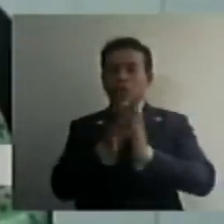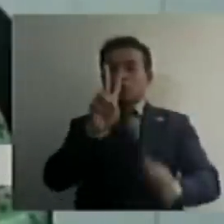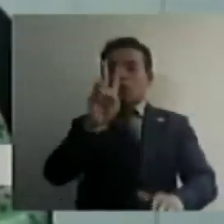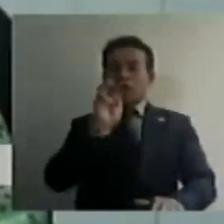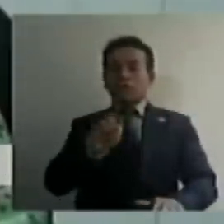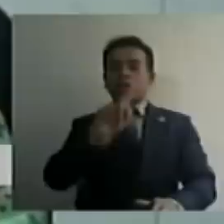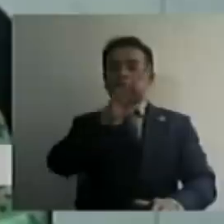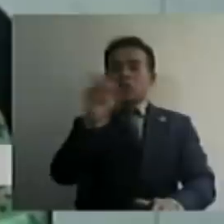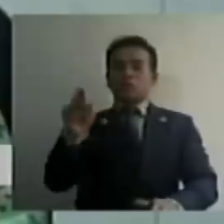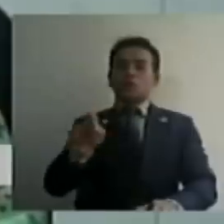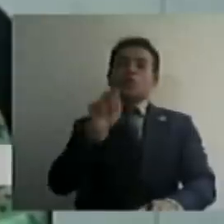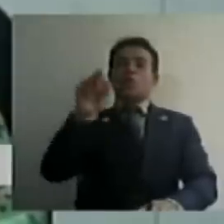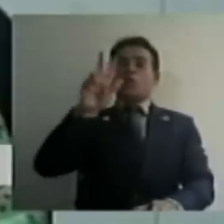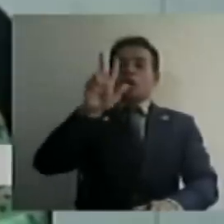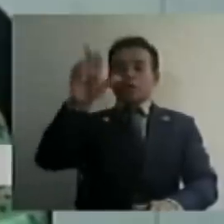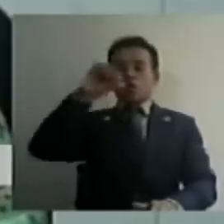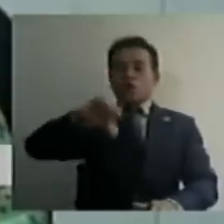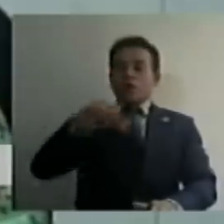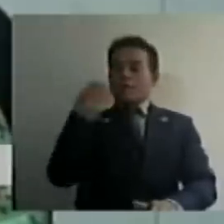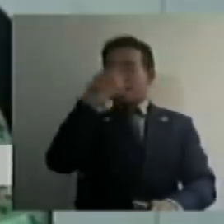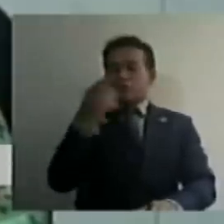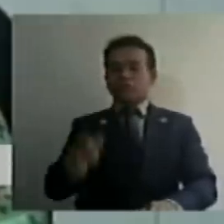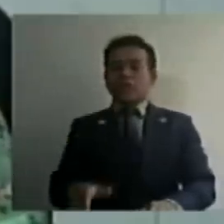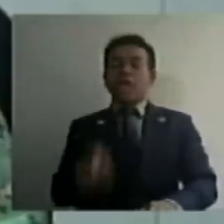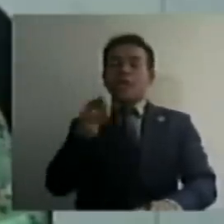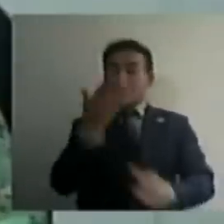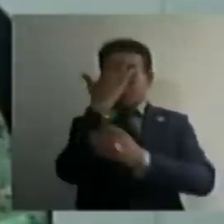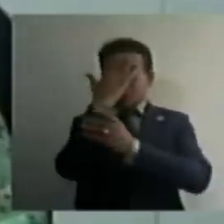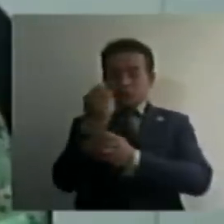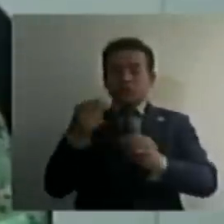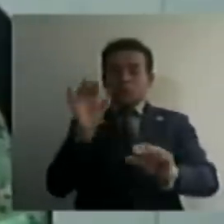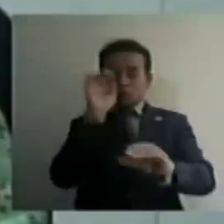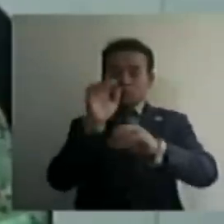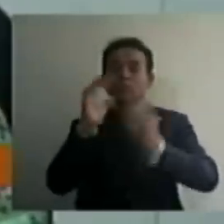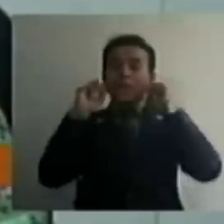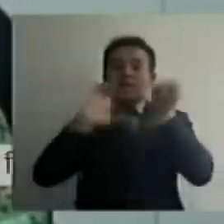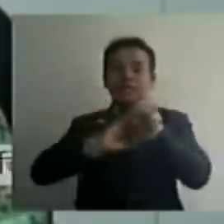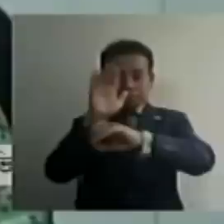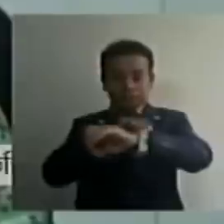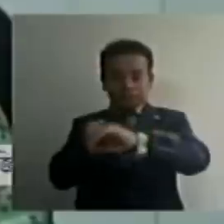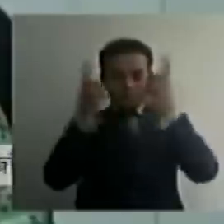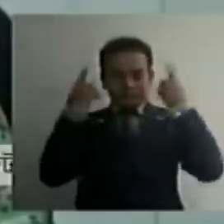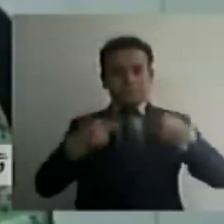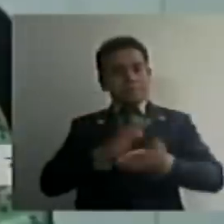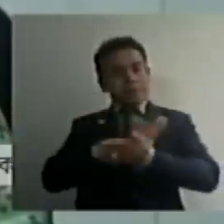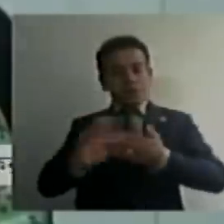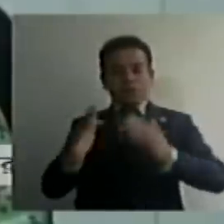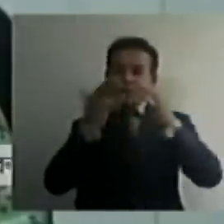ছাড়া পেয়েছেন, কোয়ারেন্টাইন মুক্ত হয়েছেন গত ২৪ ঘন্টায় ১০৪৫ জন এবং